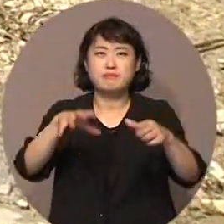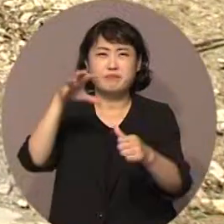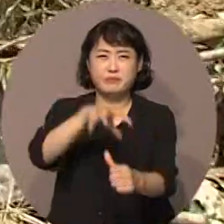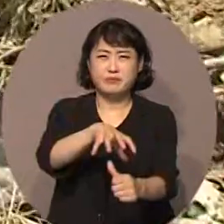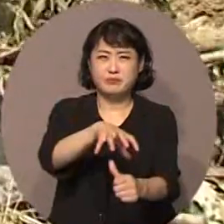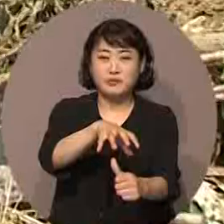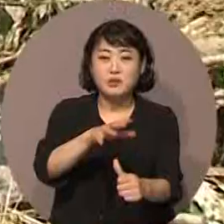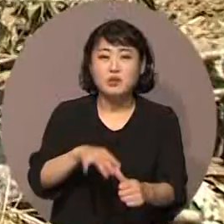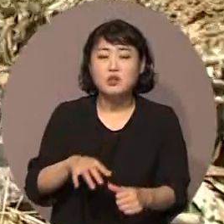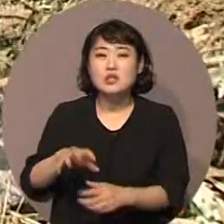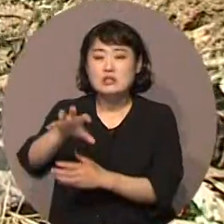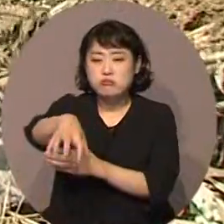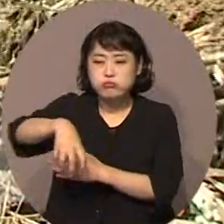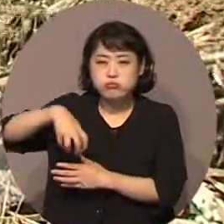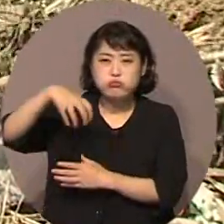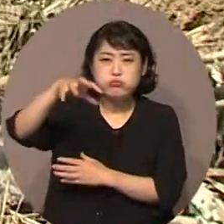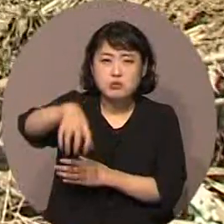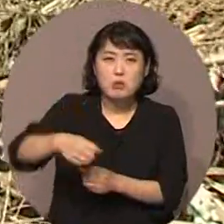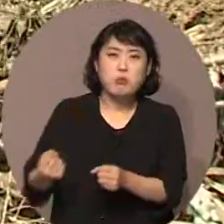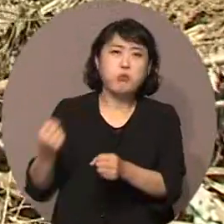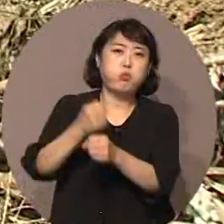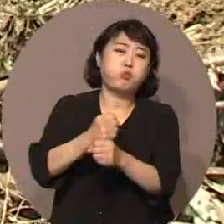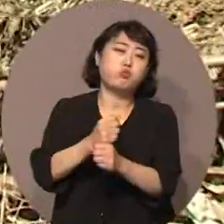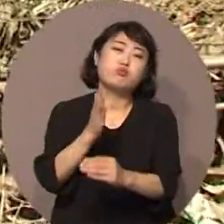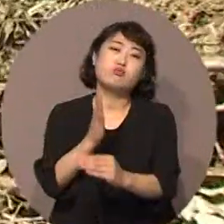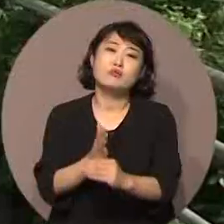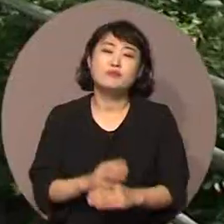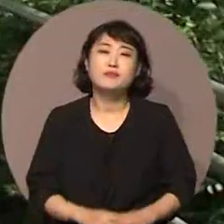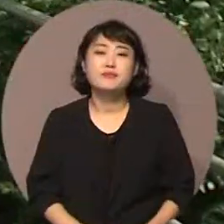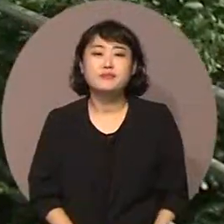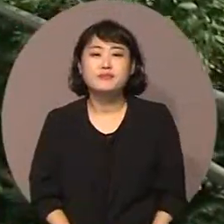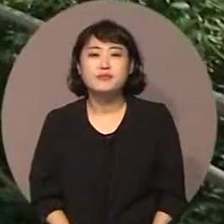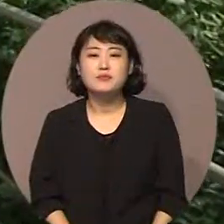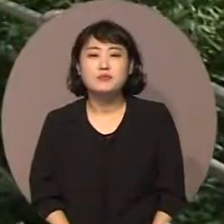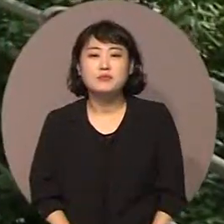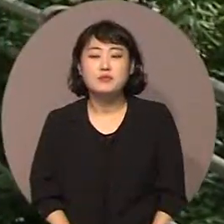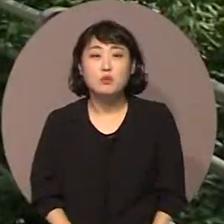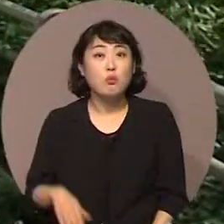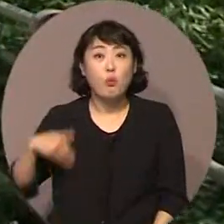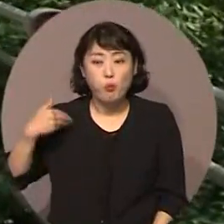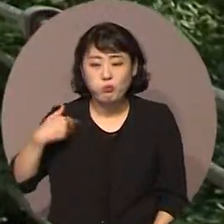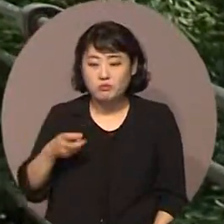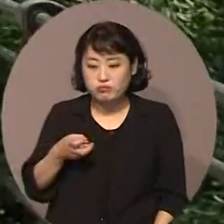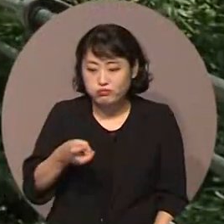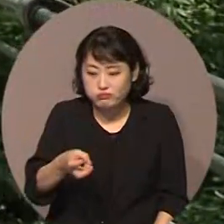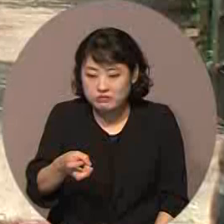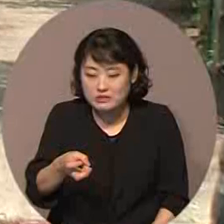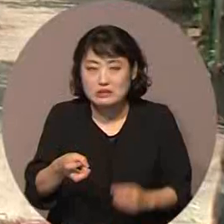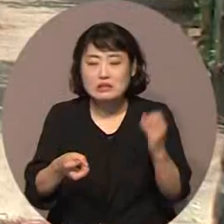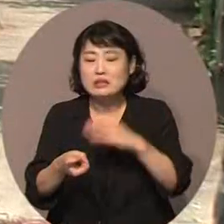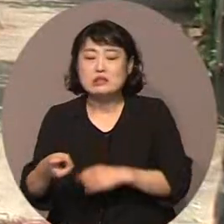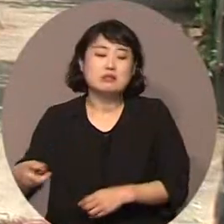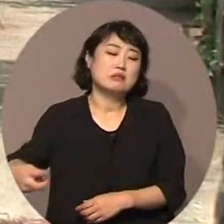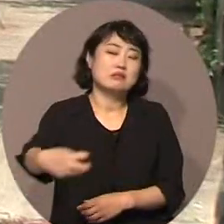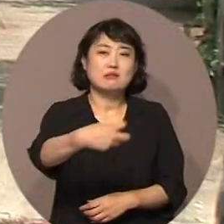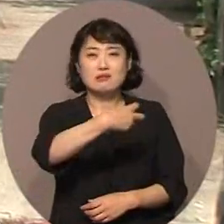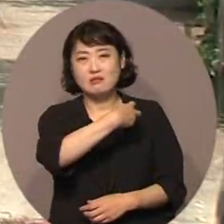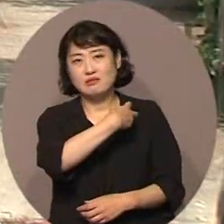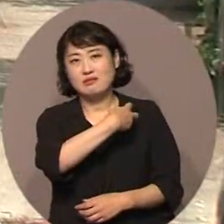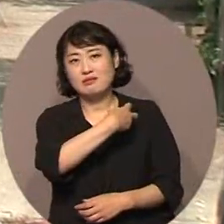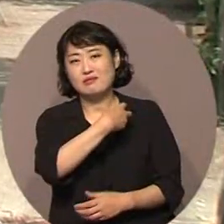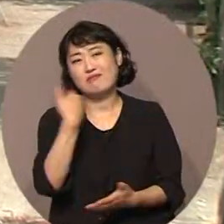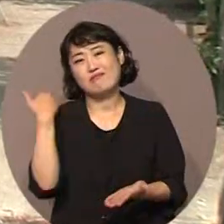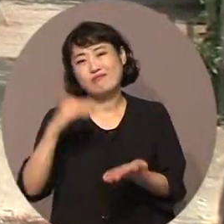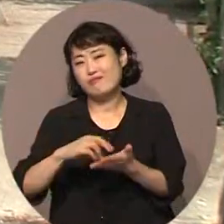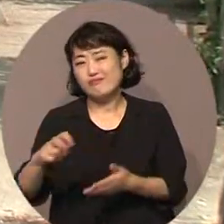차단됐고 중장비를 동원해 복구 작업을 하고 있습니다. 통제 소식을 몰랐던 화물차는 방향을 돌려 왔던